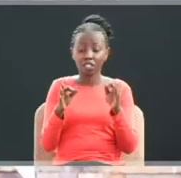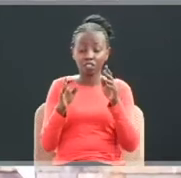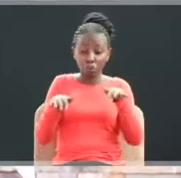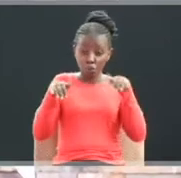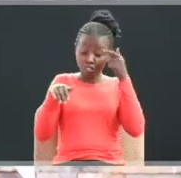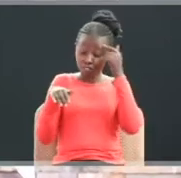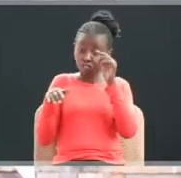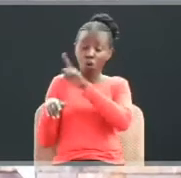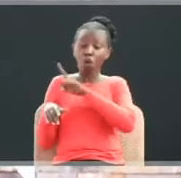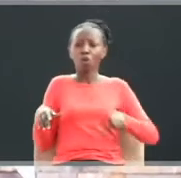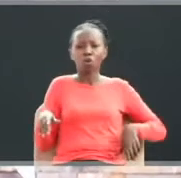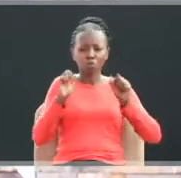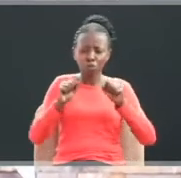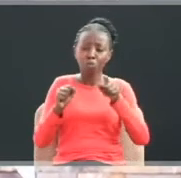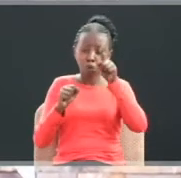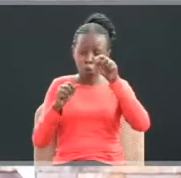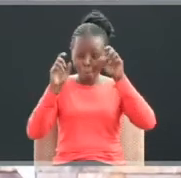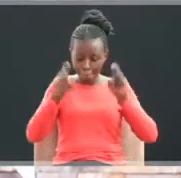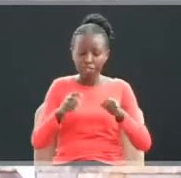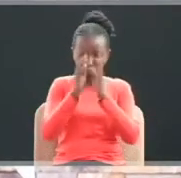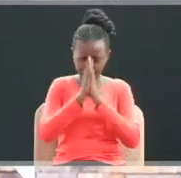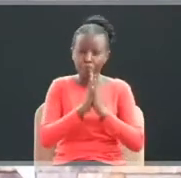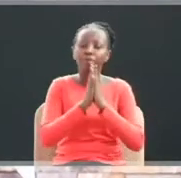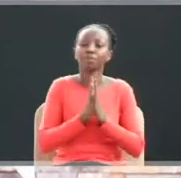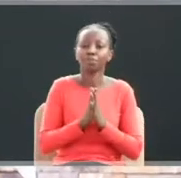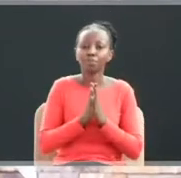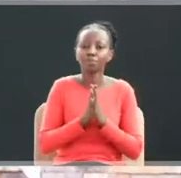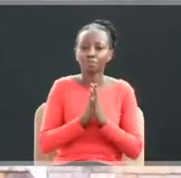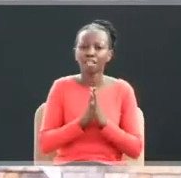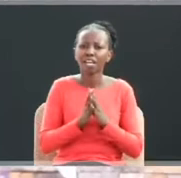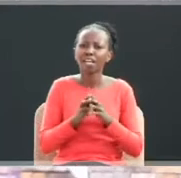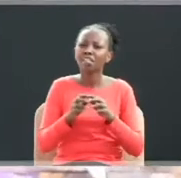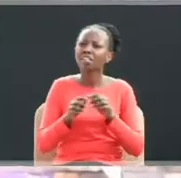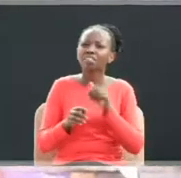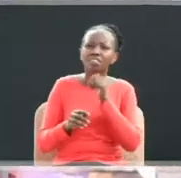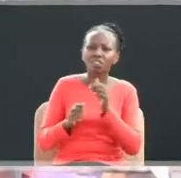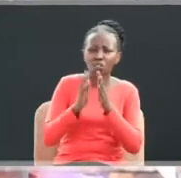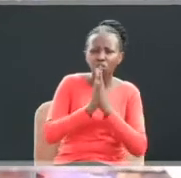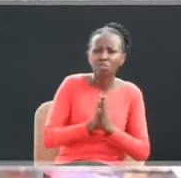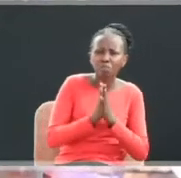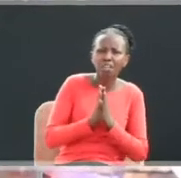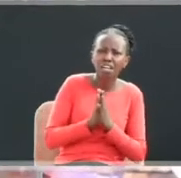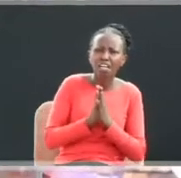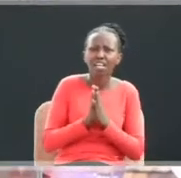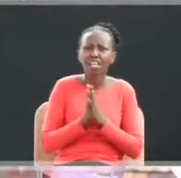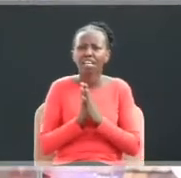Lord, utaomba. Utaomba. Na utaomba maombi ambao tulikuwa tukiomba shule,